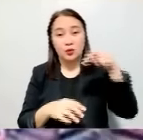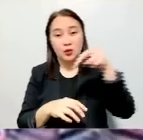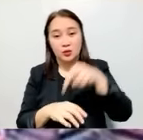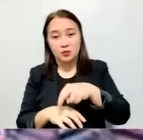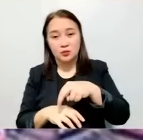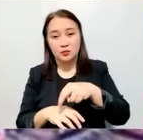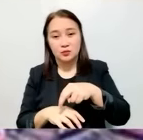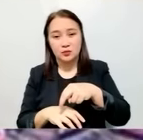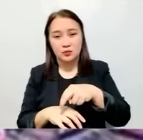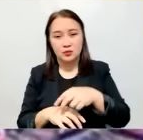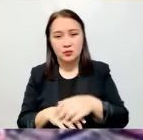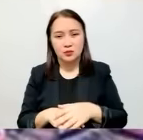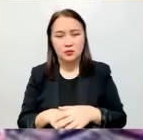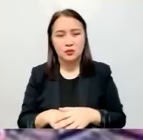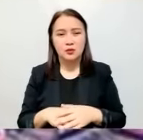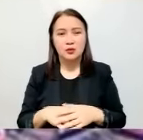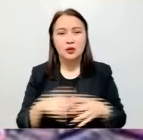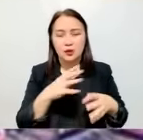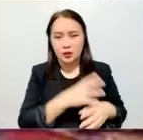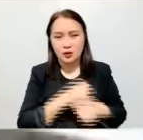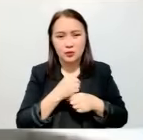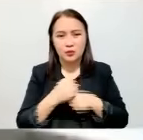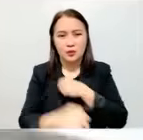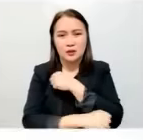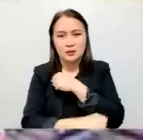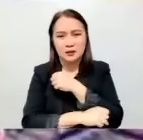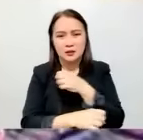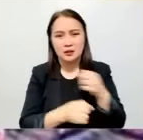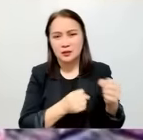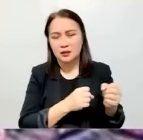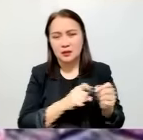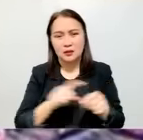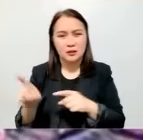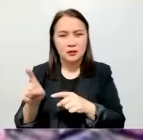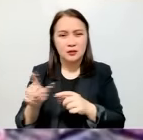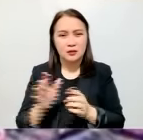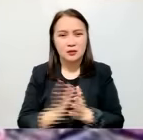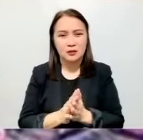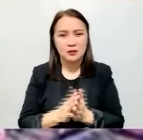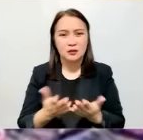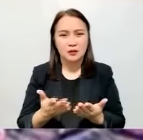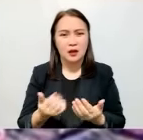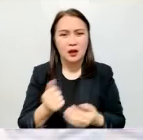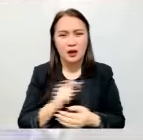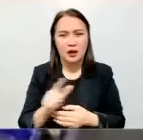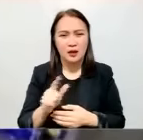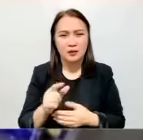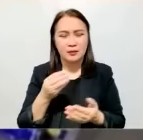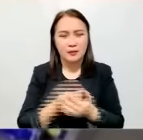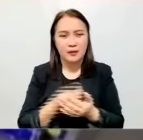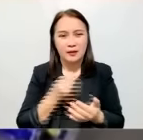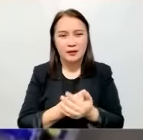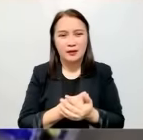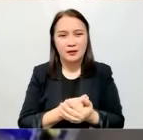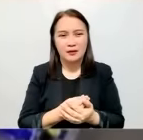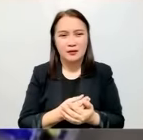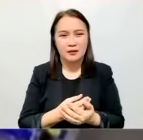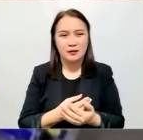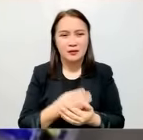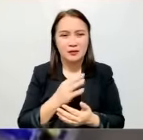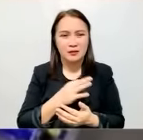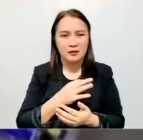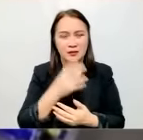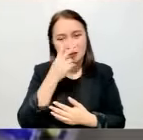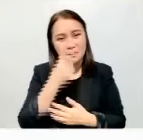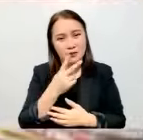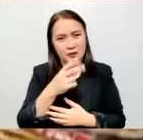lang, kumaripas siya ng takbo. Tinangay niya na pala ang kahang lalagyan ng mga kinitang pera ng mag-asawa. Nalaman na ng lolo na